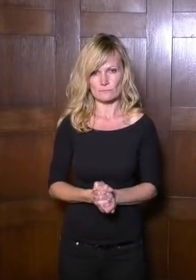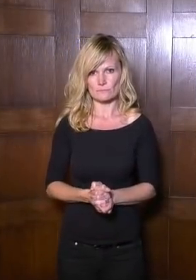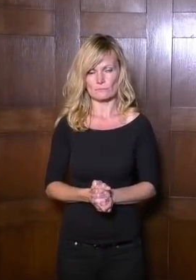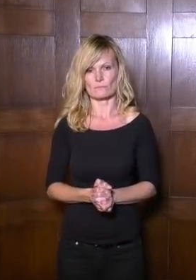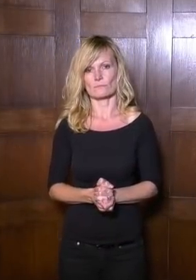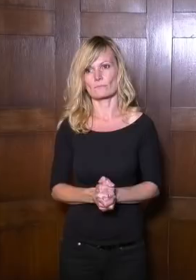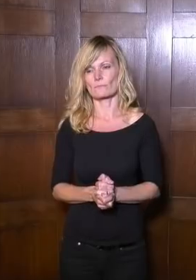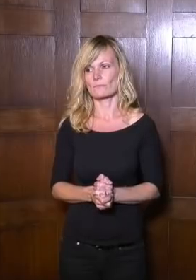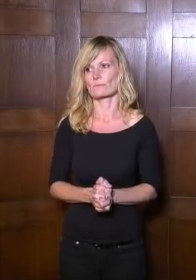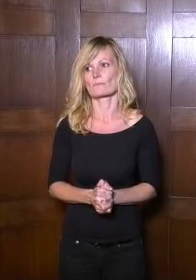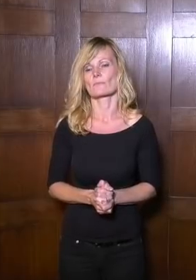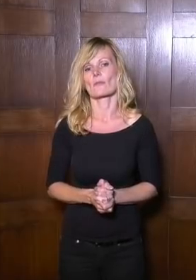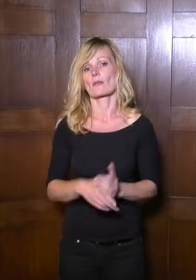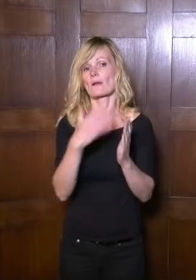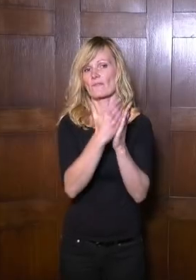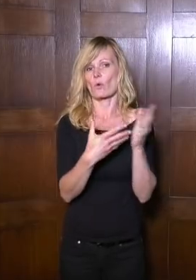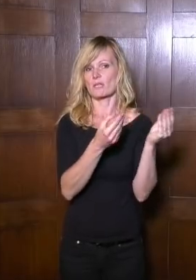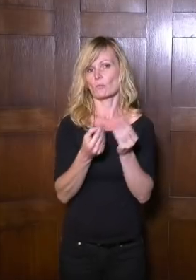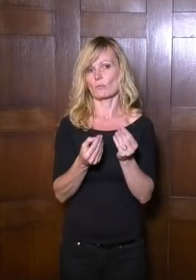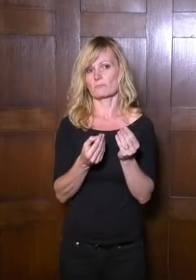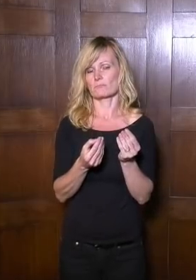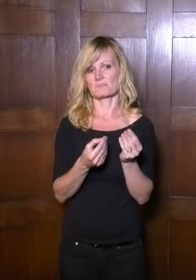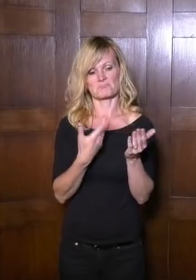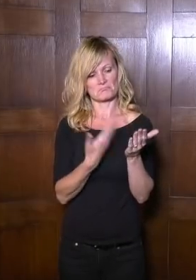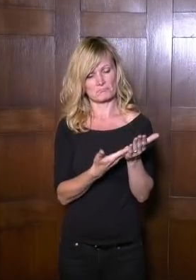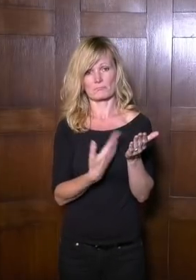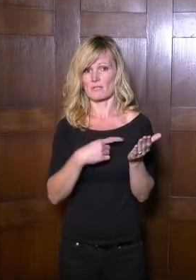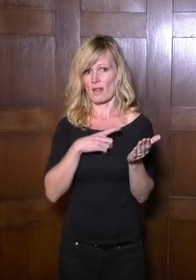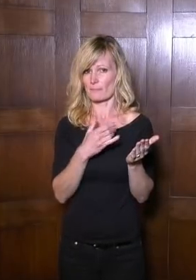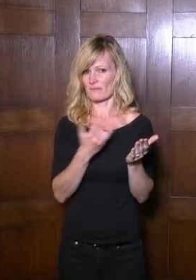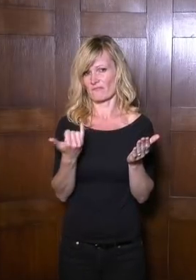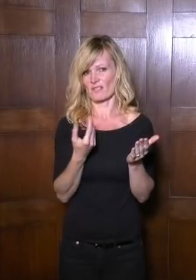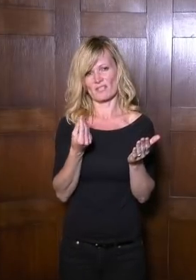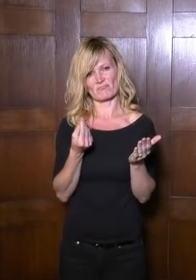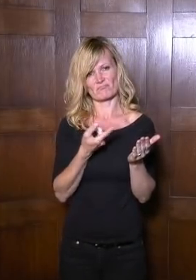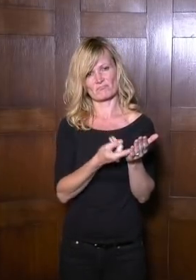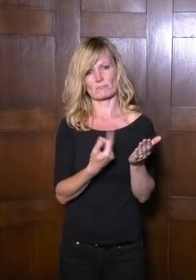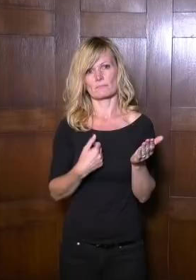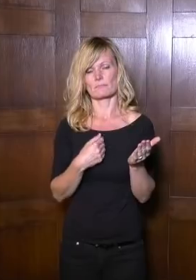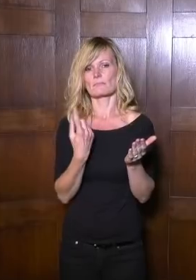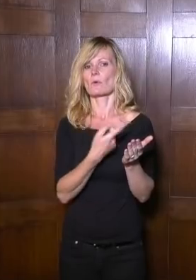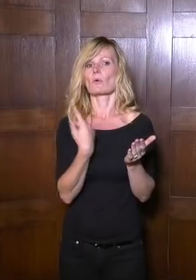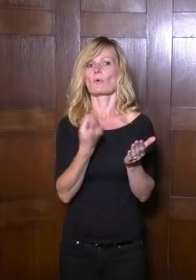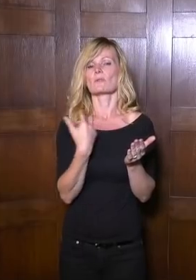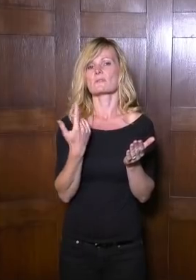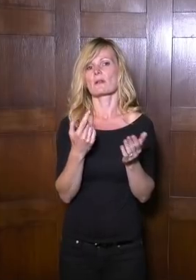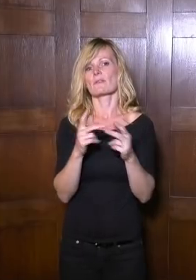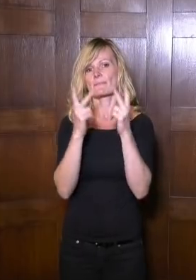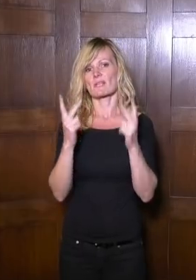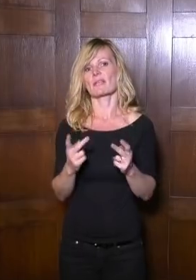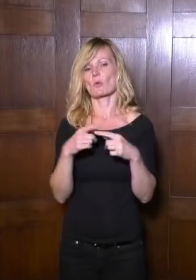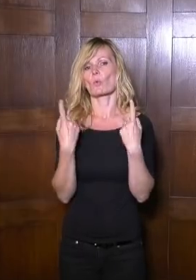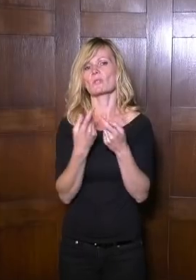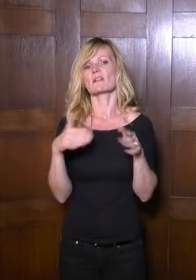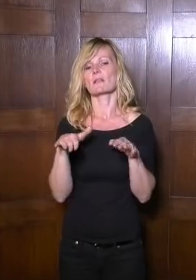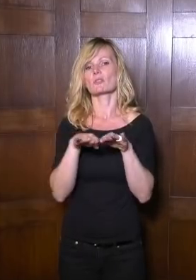Wie es mir mit der Verordnung geht, das können Sie gern auf unserer Website Rundertisch 2020 sehen. Ich möchte jetzt gleich zur